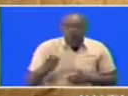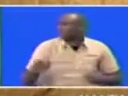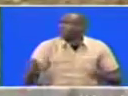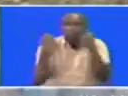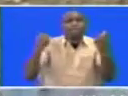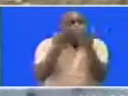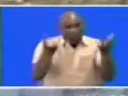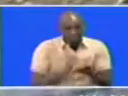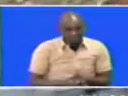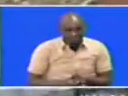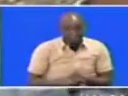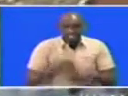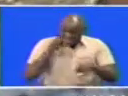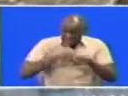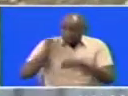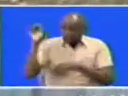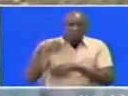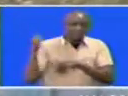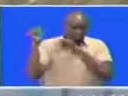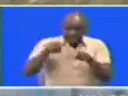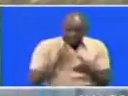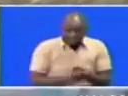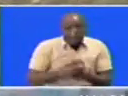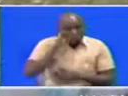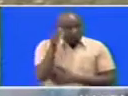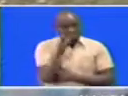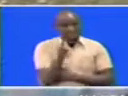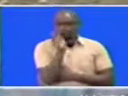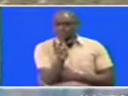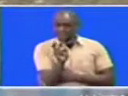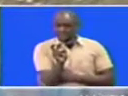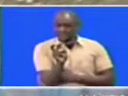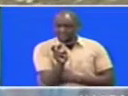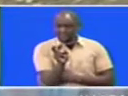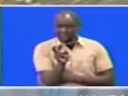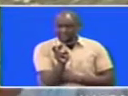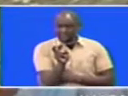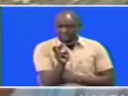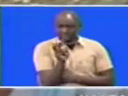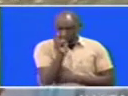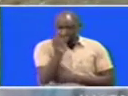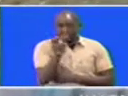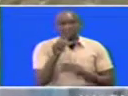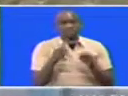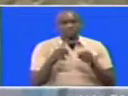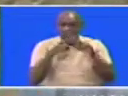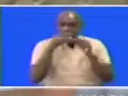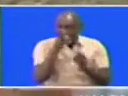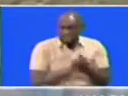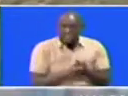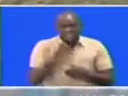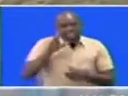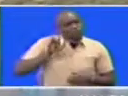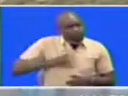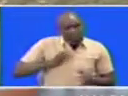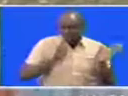zikatokea. Every morning people were just coming at this mountain to see this man because he was